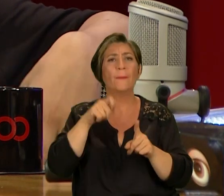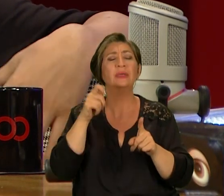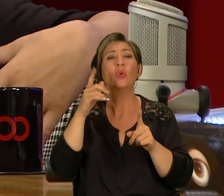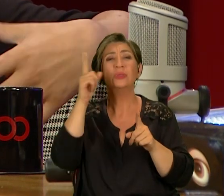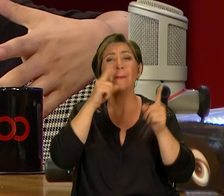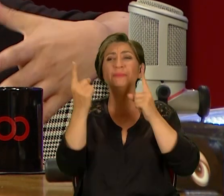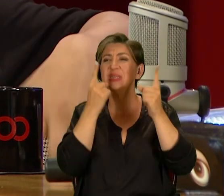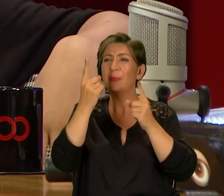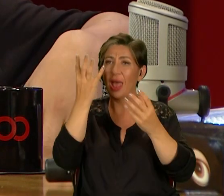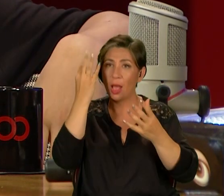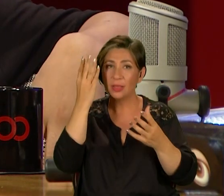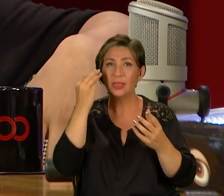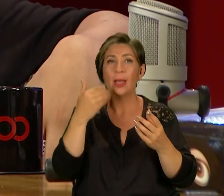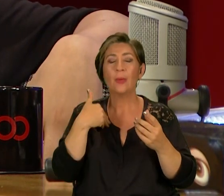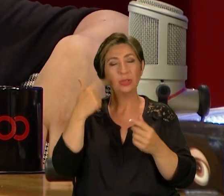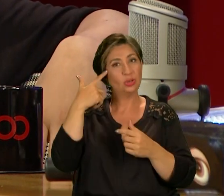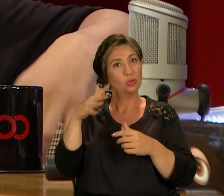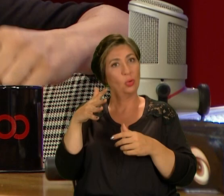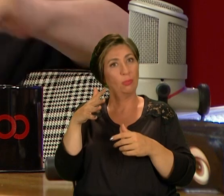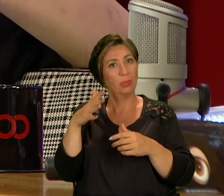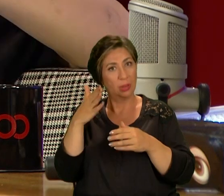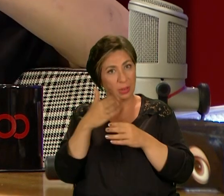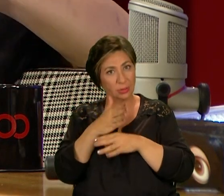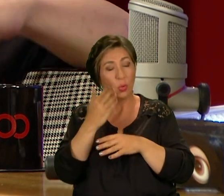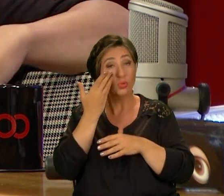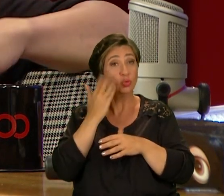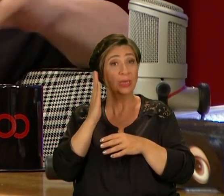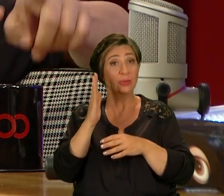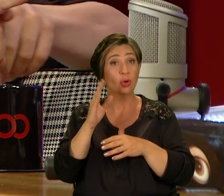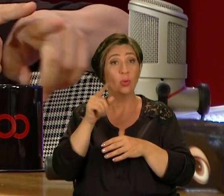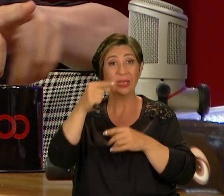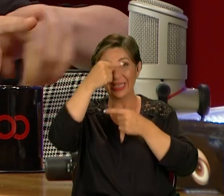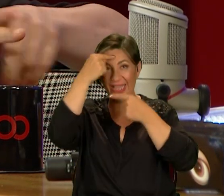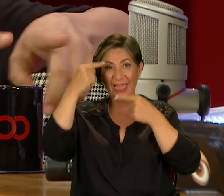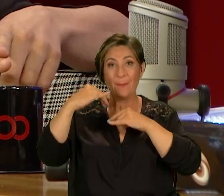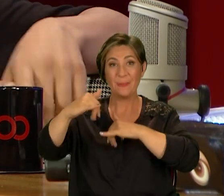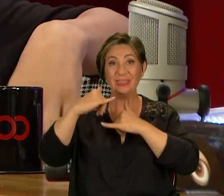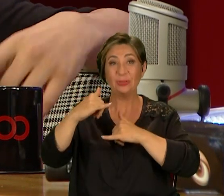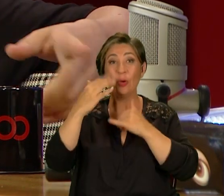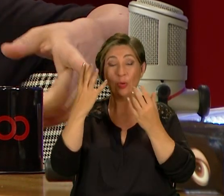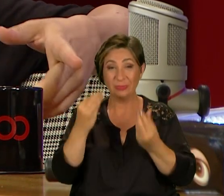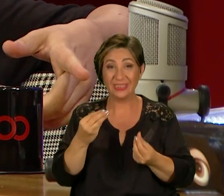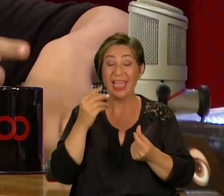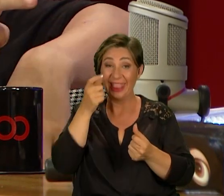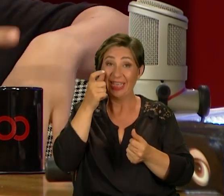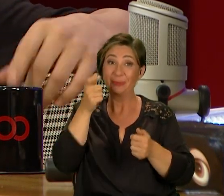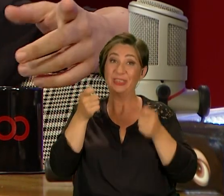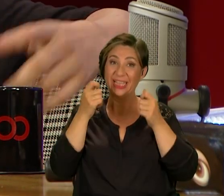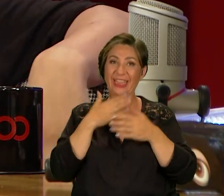yüzden birileri bir şeyleri anladığı zaman gerçekten şaşırıyorum. Çok hoşuma gidiyor. Bu arada kaderlerimizin benziyor olması da ilgimi